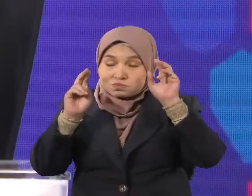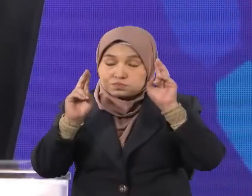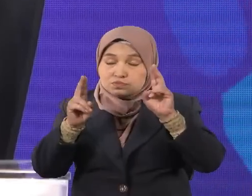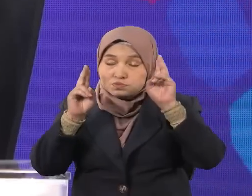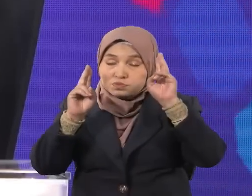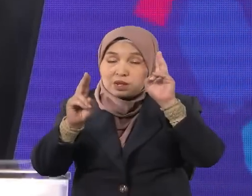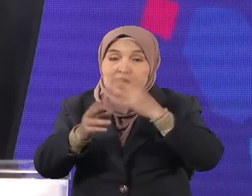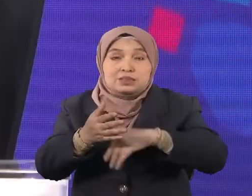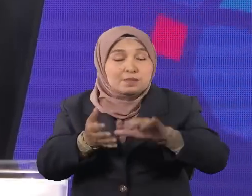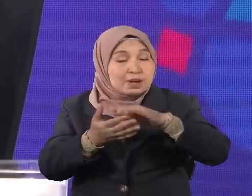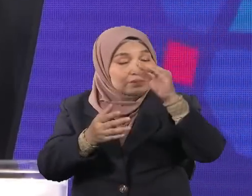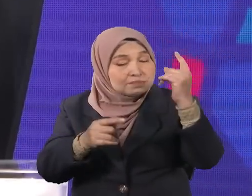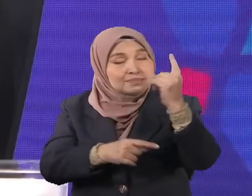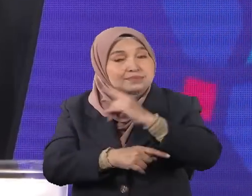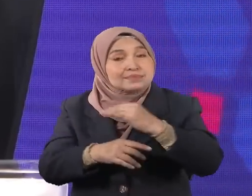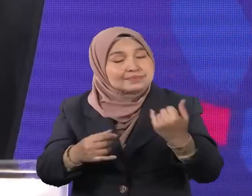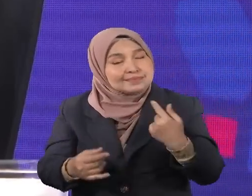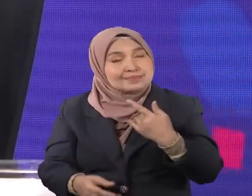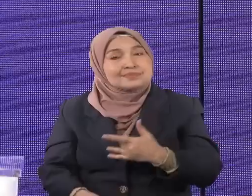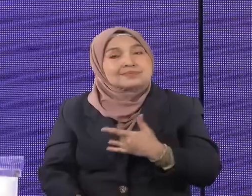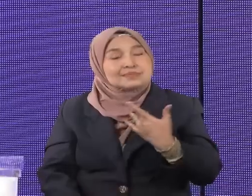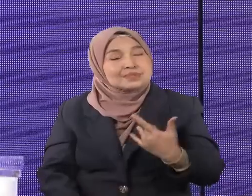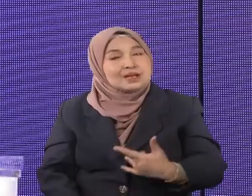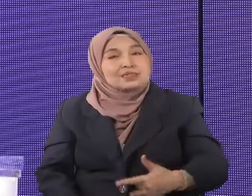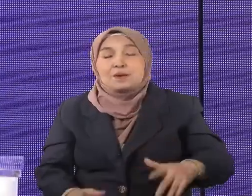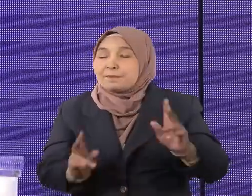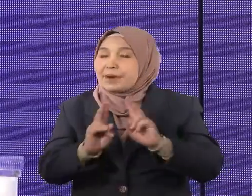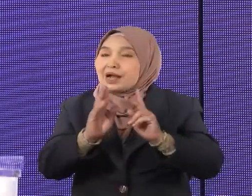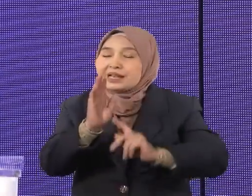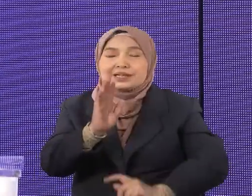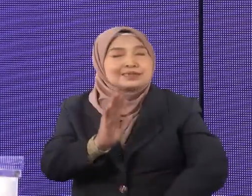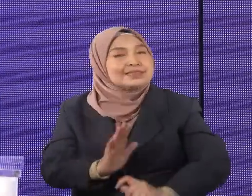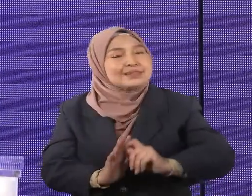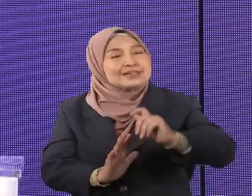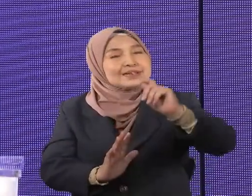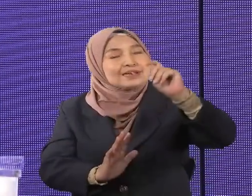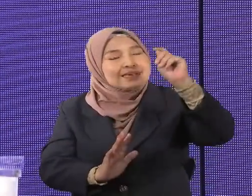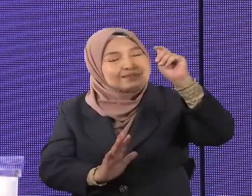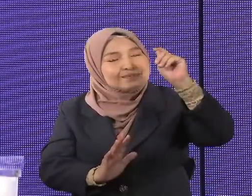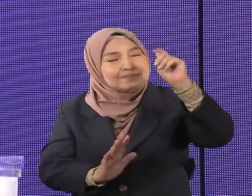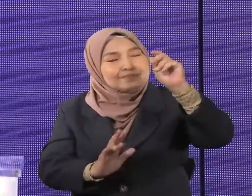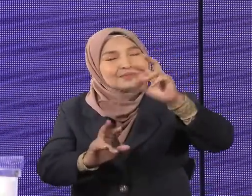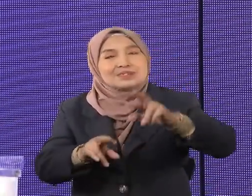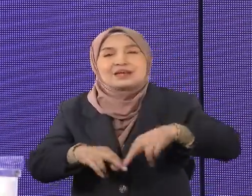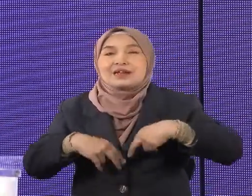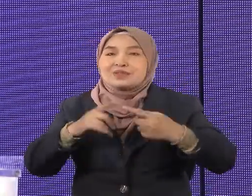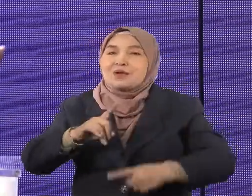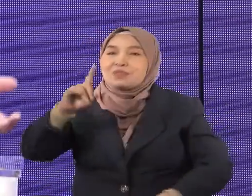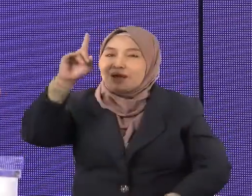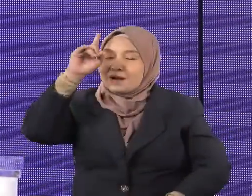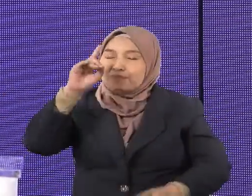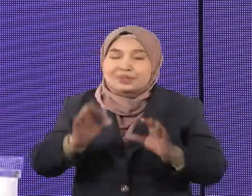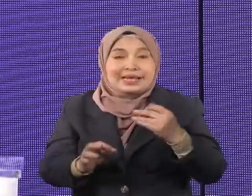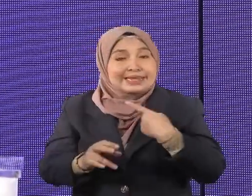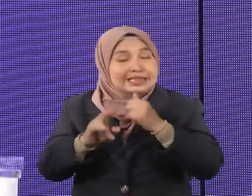yang kita belajar pada hari ini, kita kata kemuncak sama Ustaz. Waridwanum minallah. Betul Ustaz. Ya. Itu sebabnya kalau kita melihat kepada para